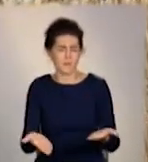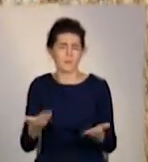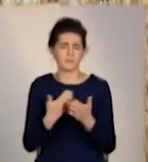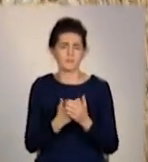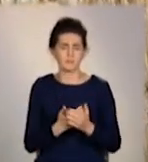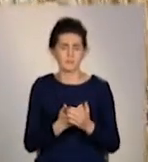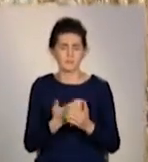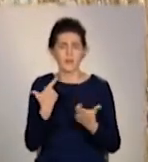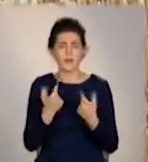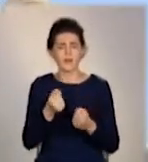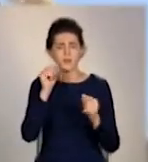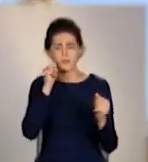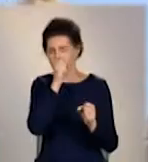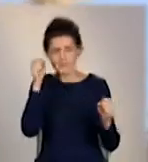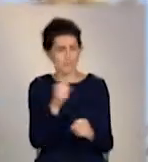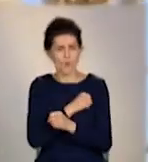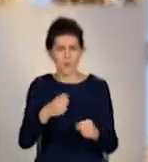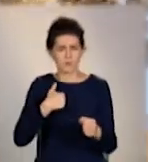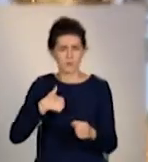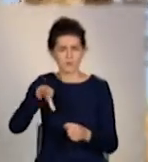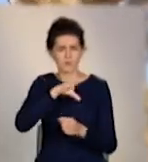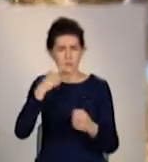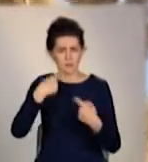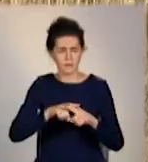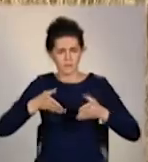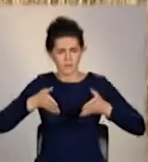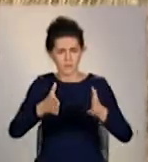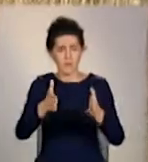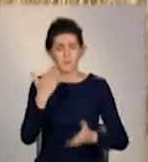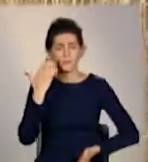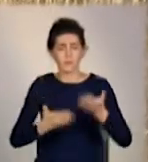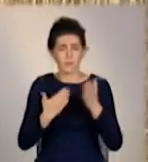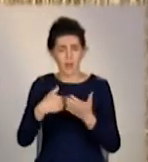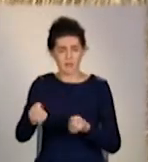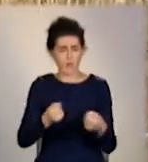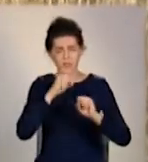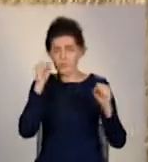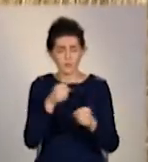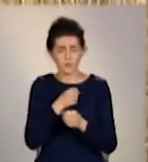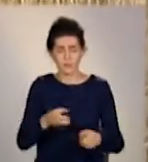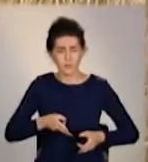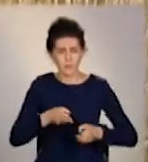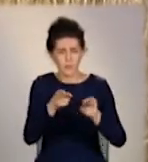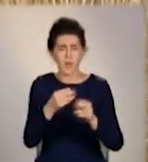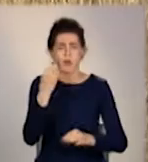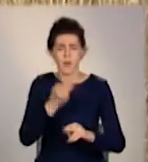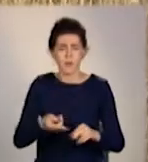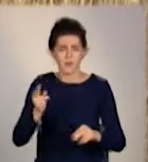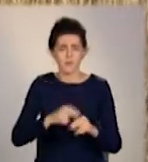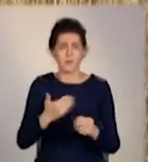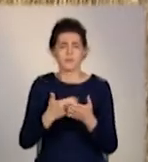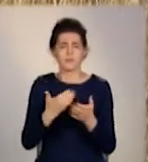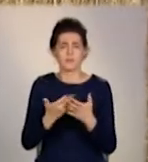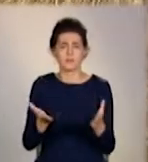де техніка може не проїхати. Якщо туди автотехніці неможливо проїхати, то це